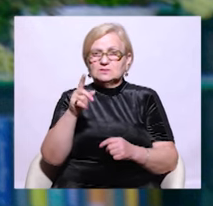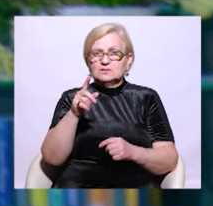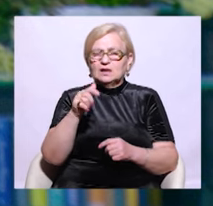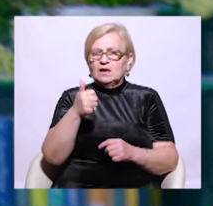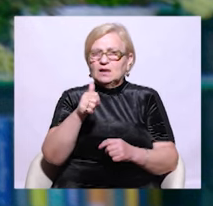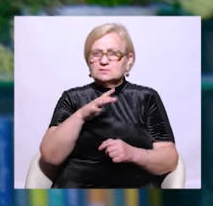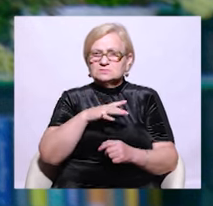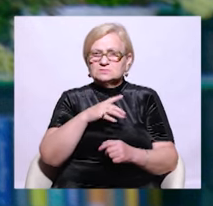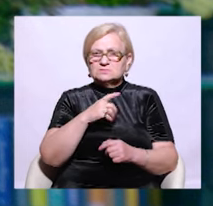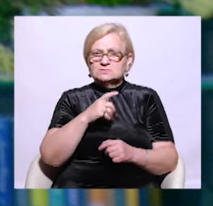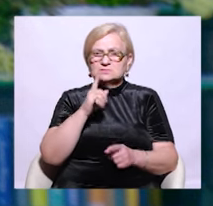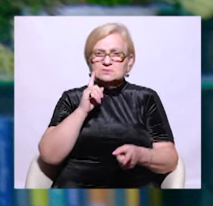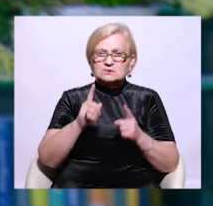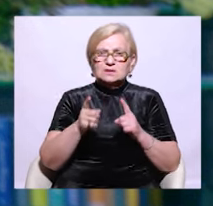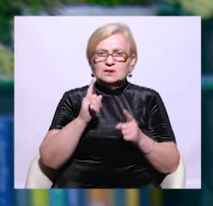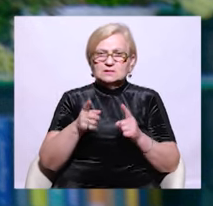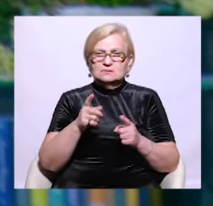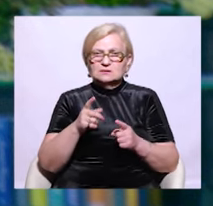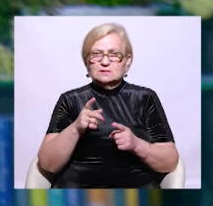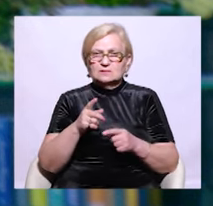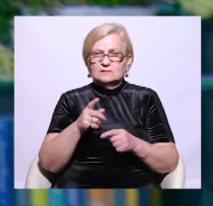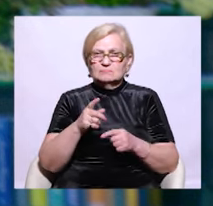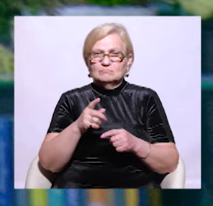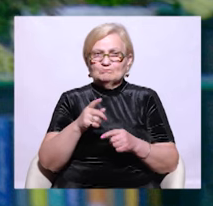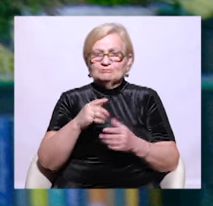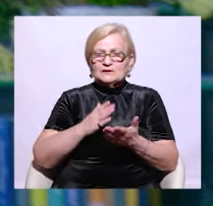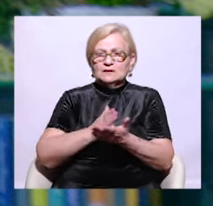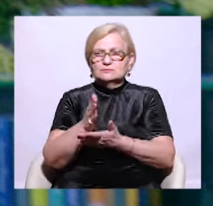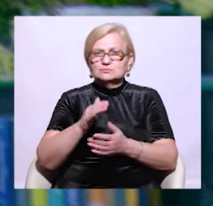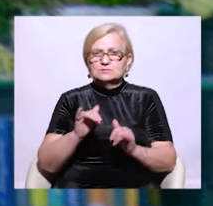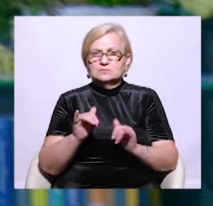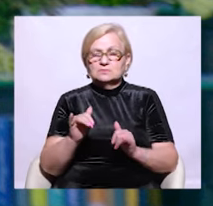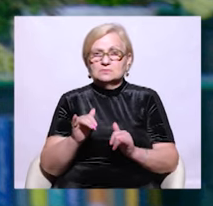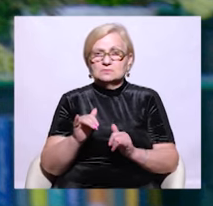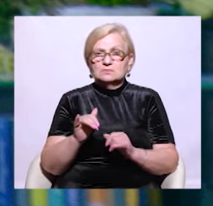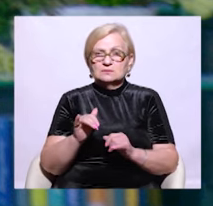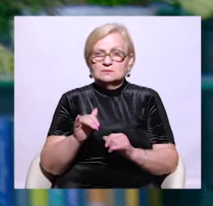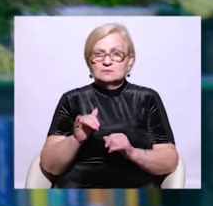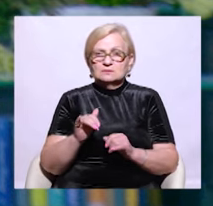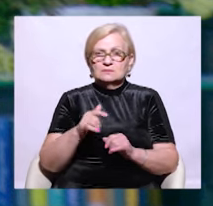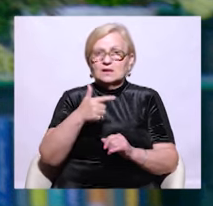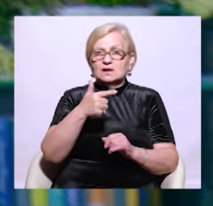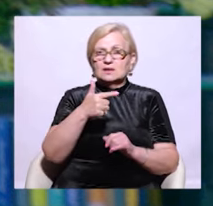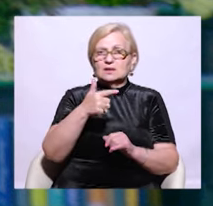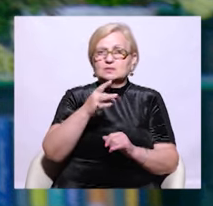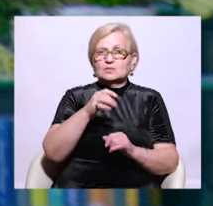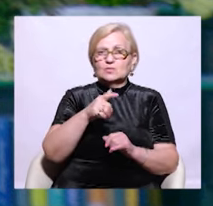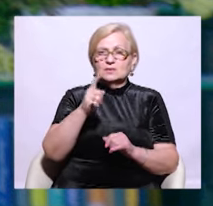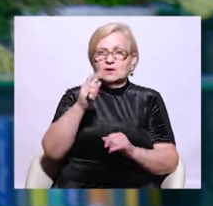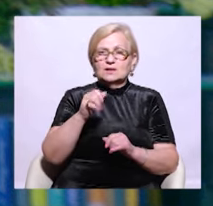როგორი იყო ძალიან რეალური ის გამოსავალი ბჭყალებში, რაც აკურილია სიტყვა, რომ გრიგოლ